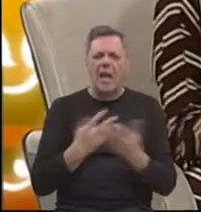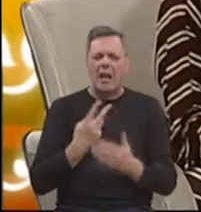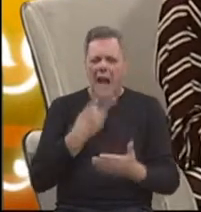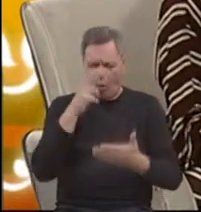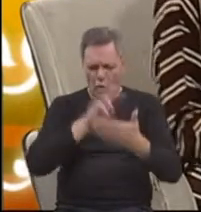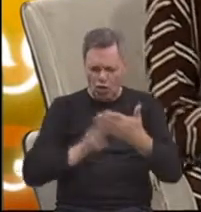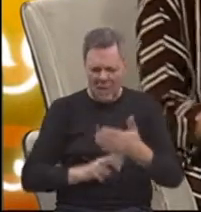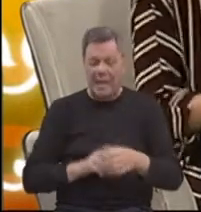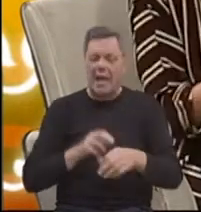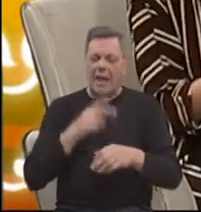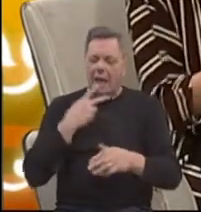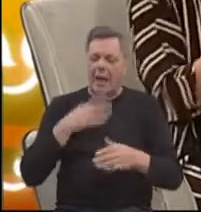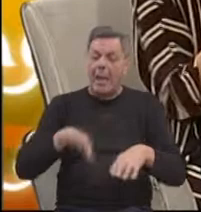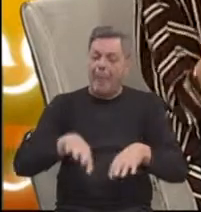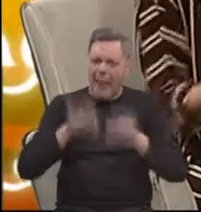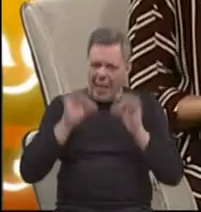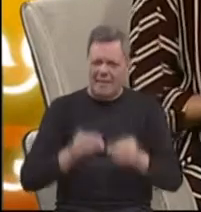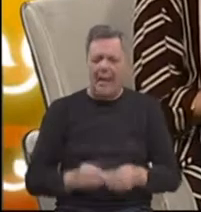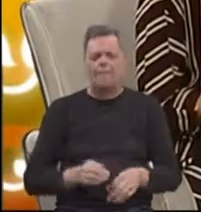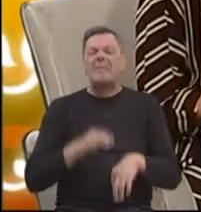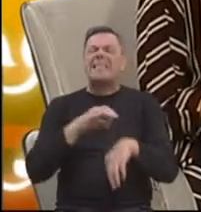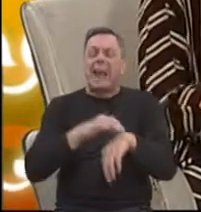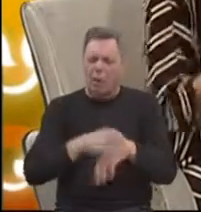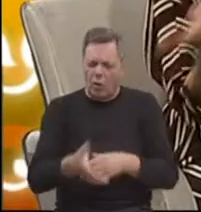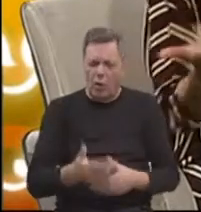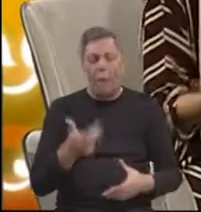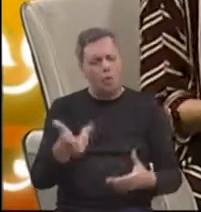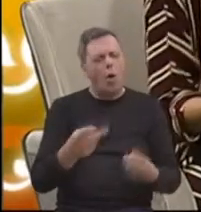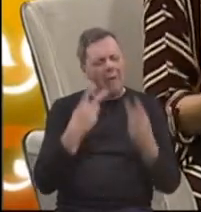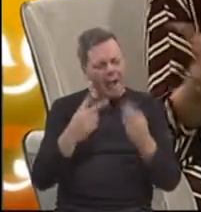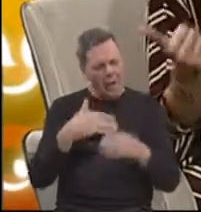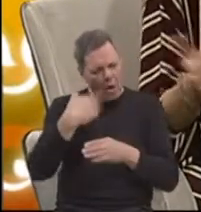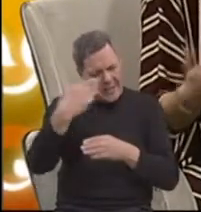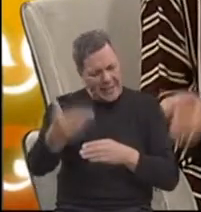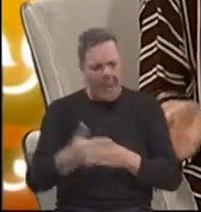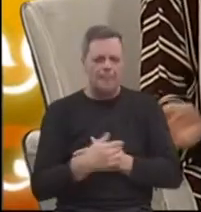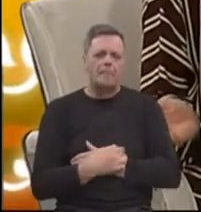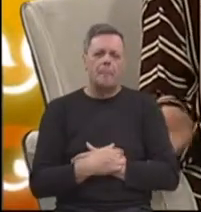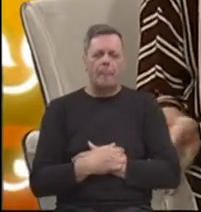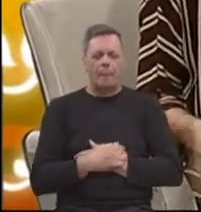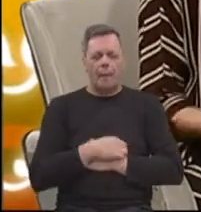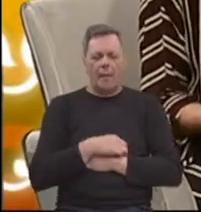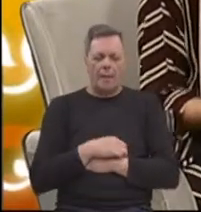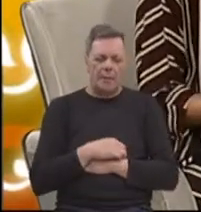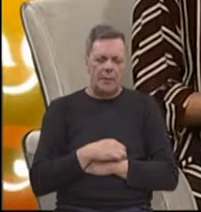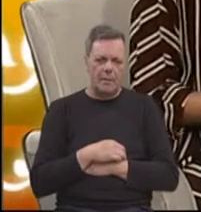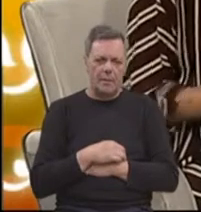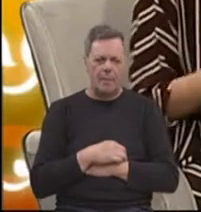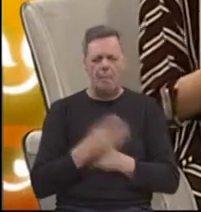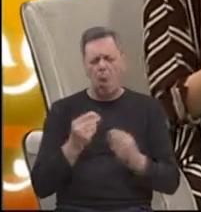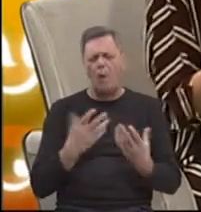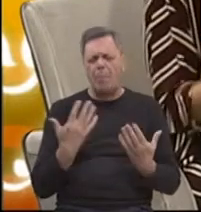čitati laboratorijske nalaze, što im je neophodno kasnije u nekome ko će raditi u klinici, a vjerojatno će se dosta veliki broj studenata zaposliti u